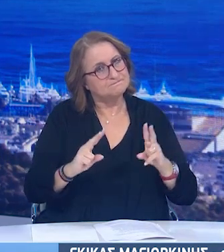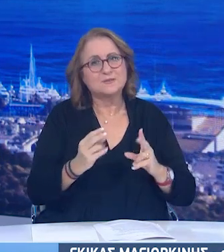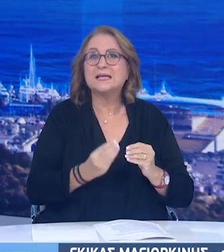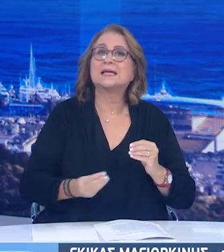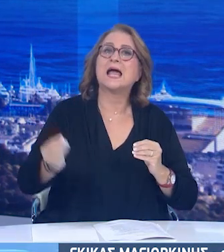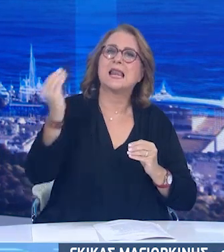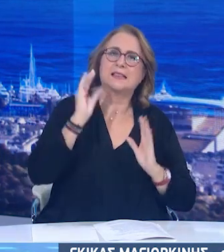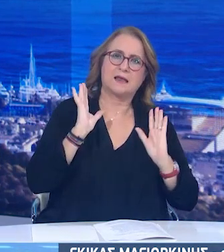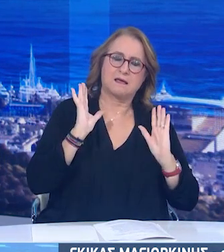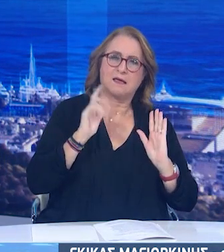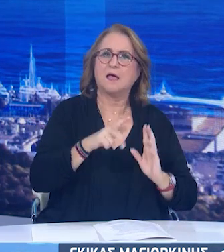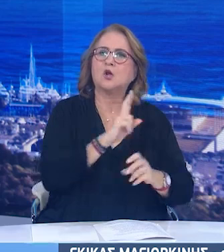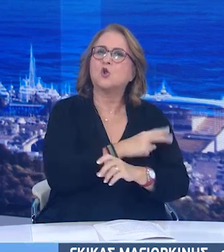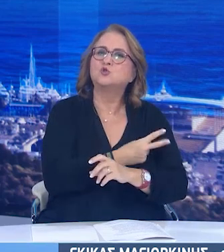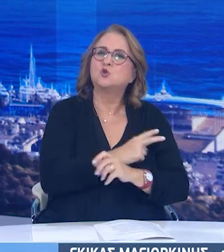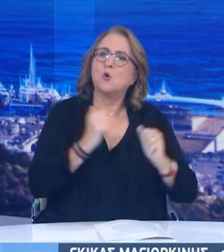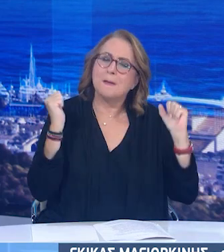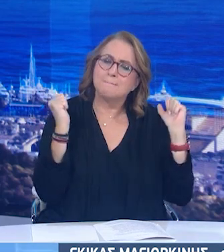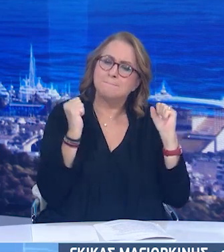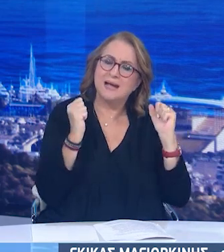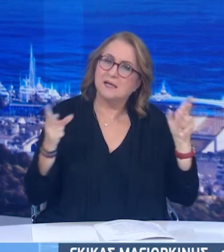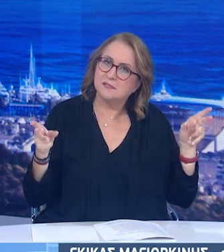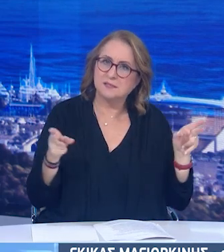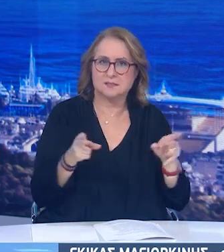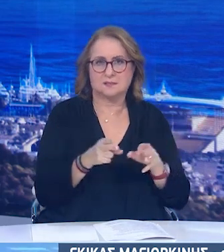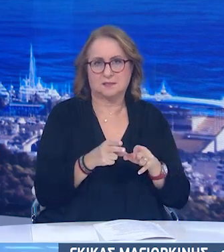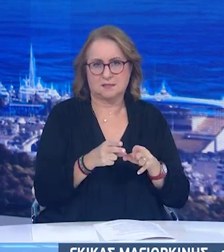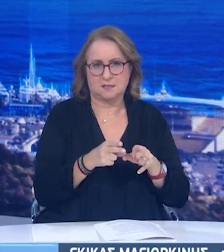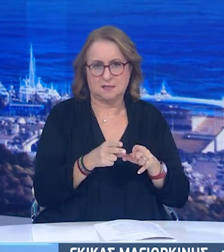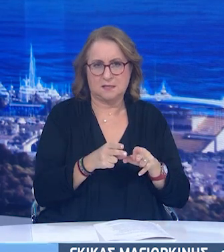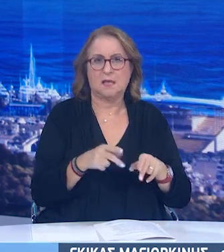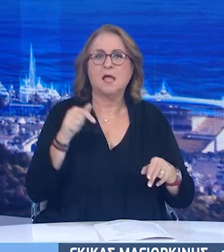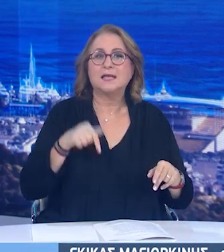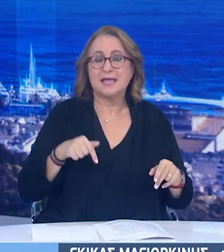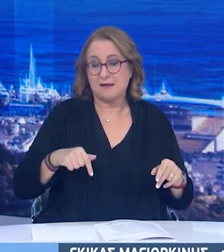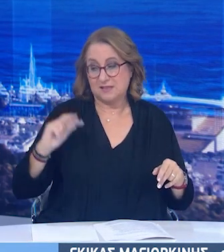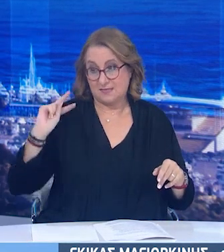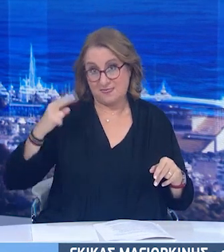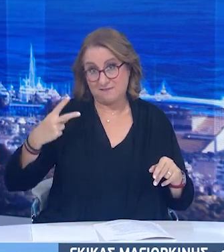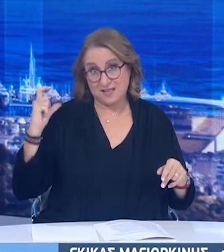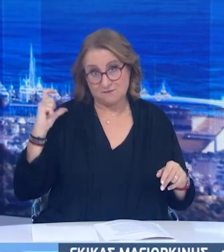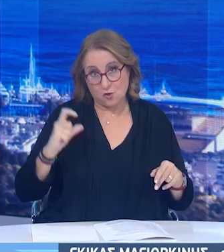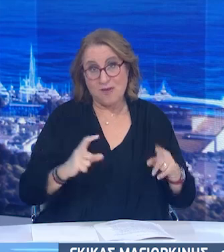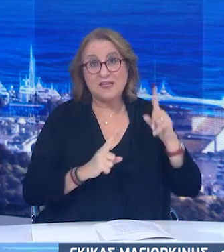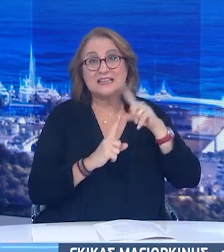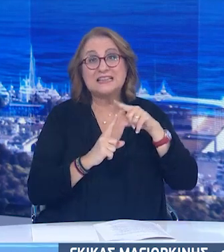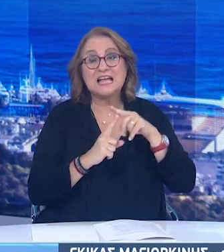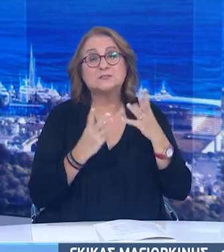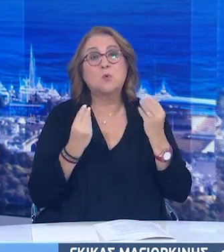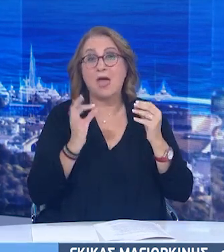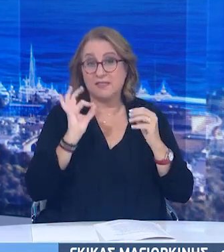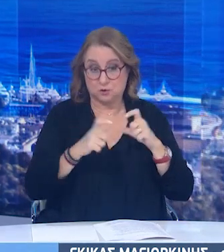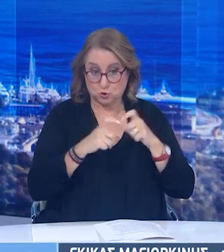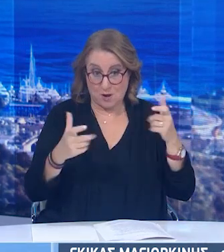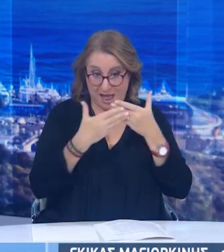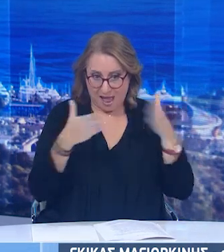σύστημα υγείας. Βρισκόμαστε σε δεύτερη εβδομάδα με υψηλό αριθμό εκτελούμενων τεστ. Συνεπώς, πρέπει να βλέπουμε με προσοχή τους αριθμούς των